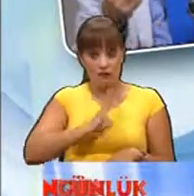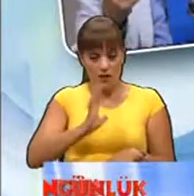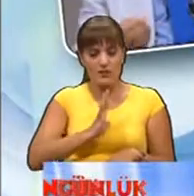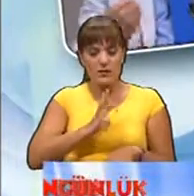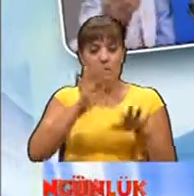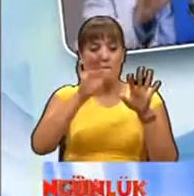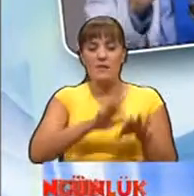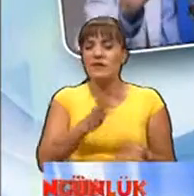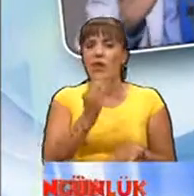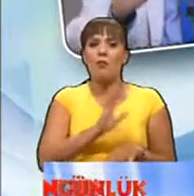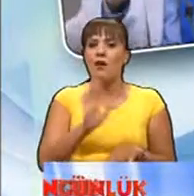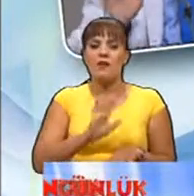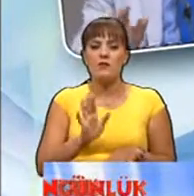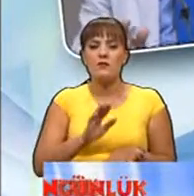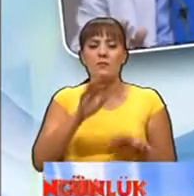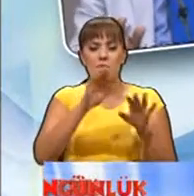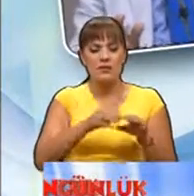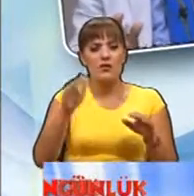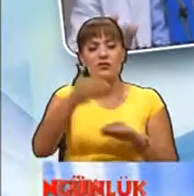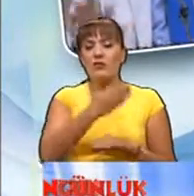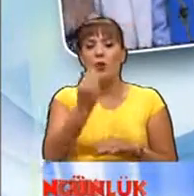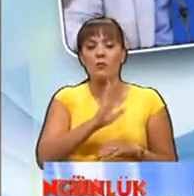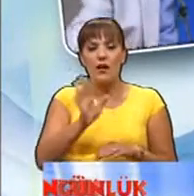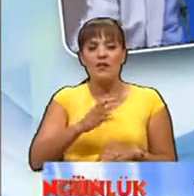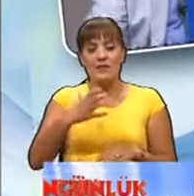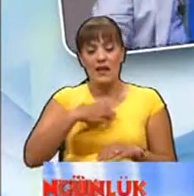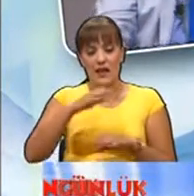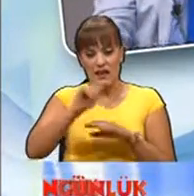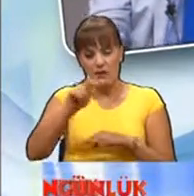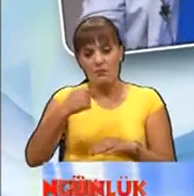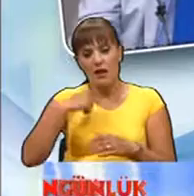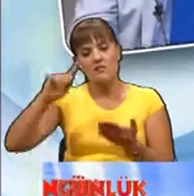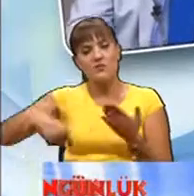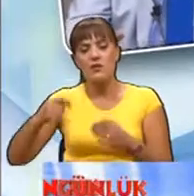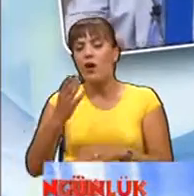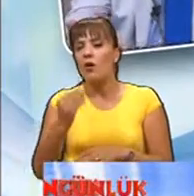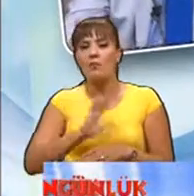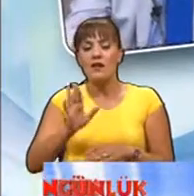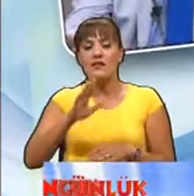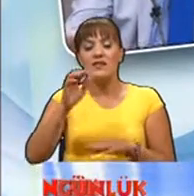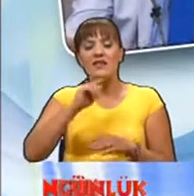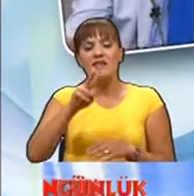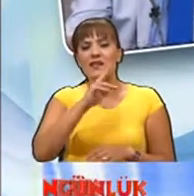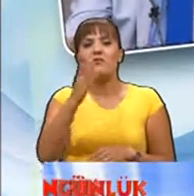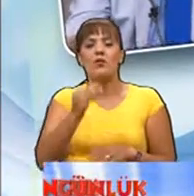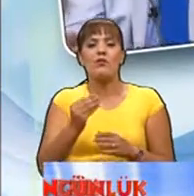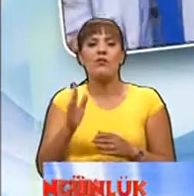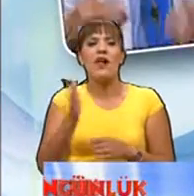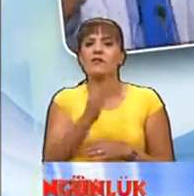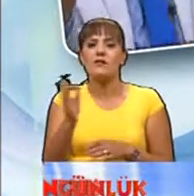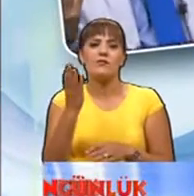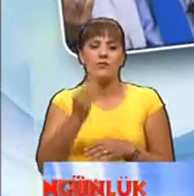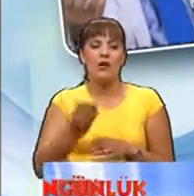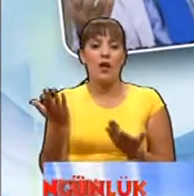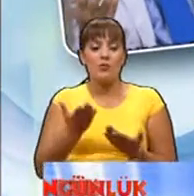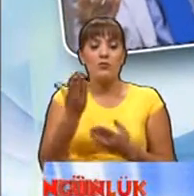ise lütfen olmaz. Hayır. Bilgisayardan çıktı olmaz. Sen yazman altına imza atayım olmaz. Yazık olur, geçersiz olur. Evet. Halbuki